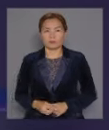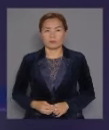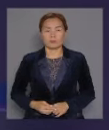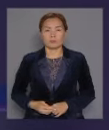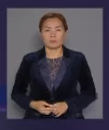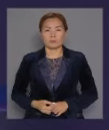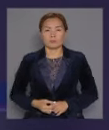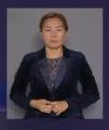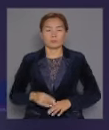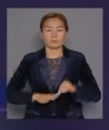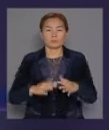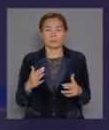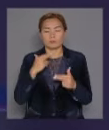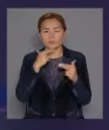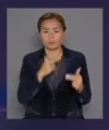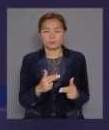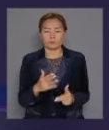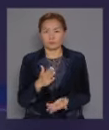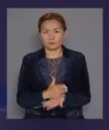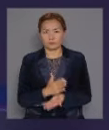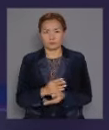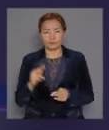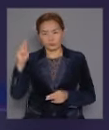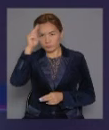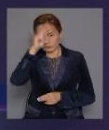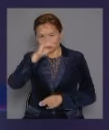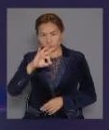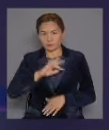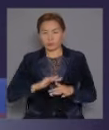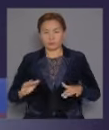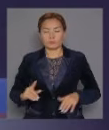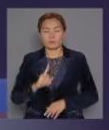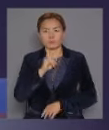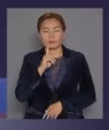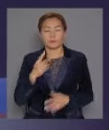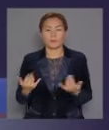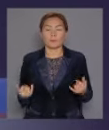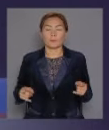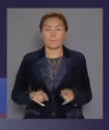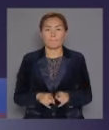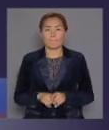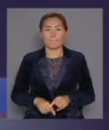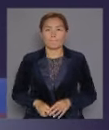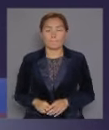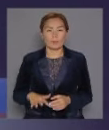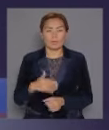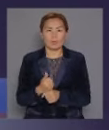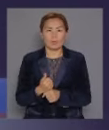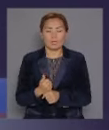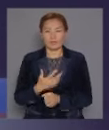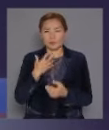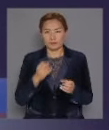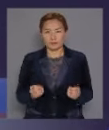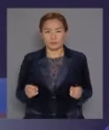salaka özü gelişe köngül bölüp oturadı. Bugünün özünde Prezidentimizin özünün